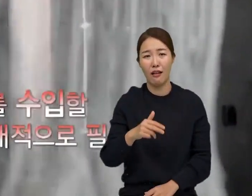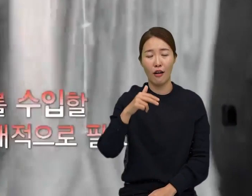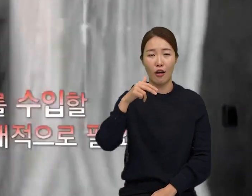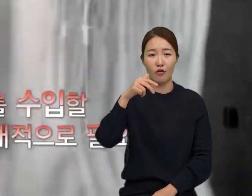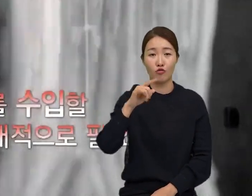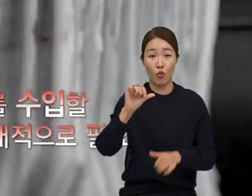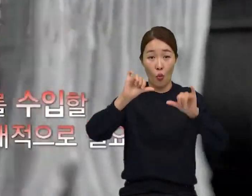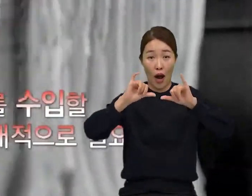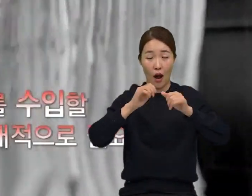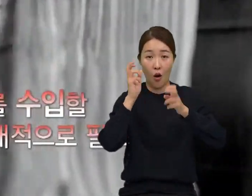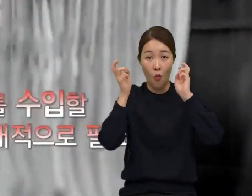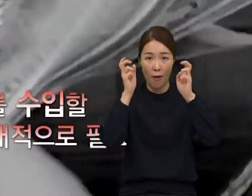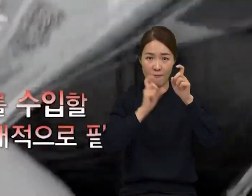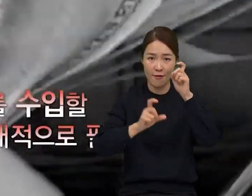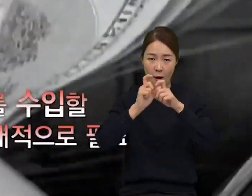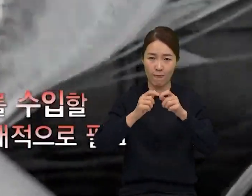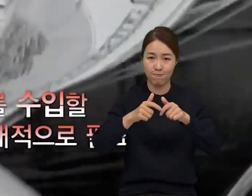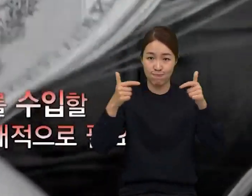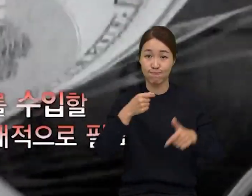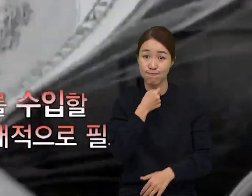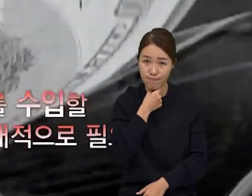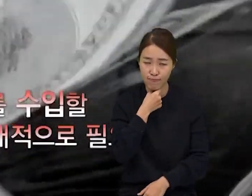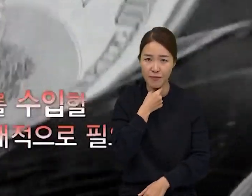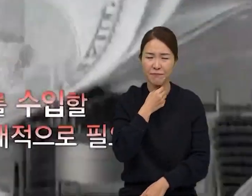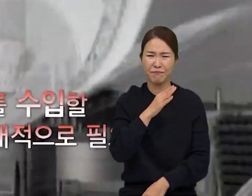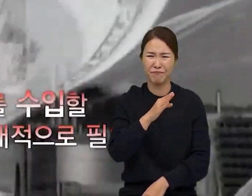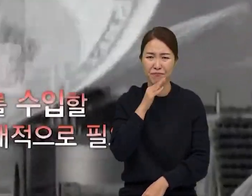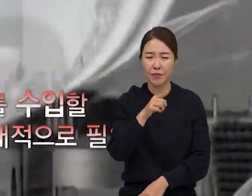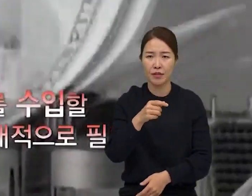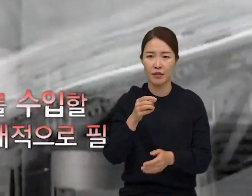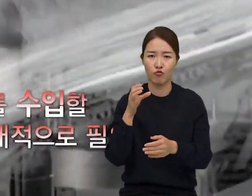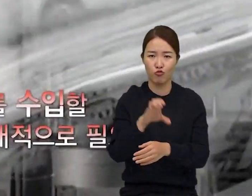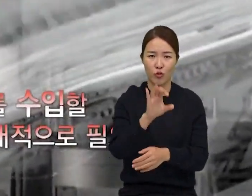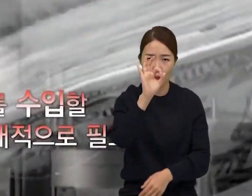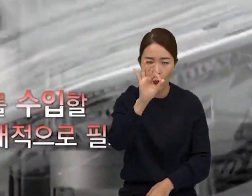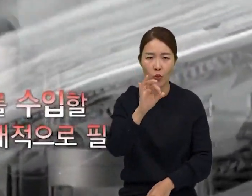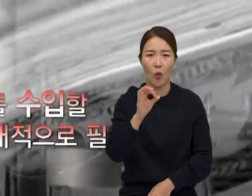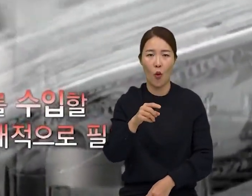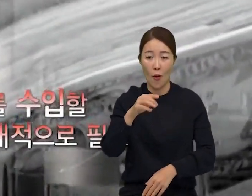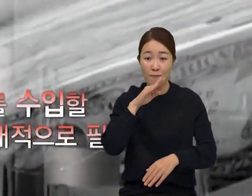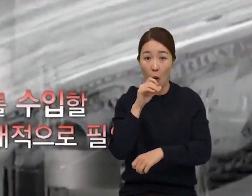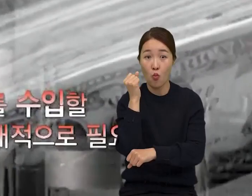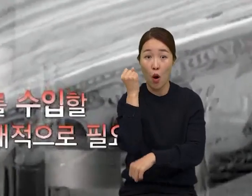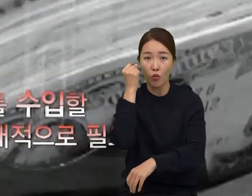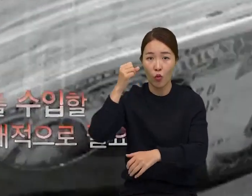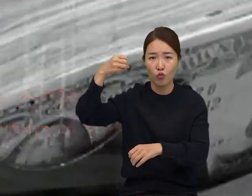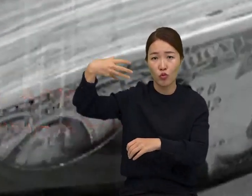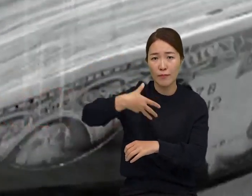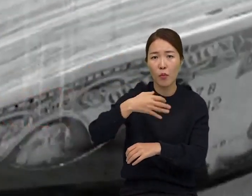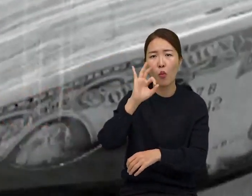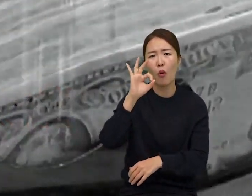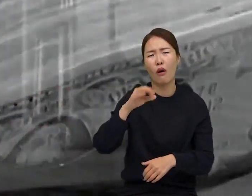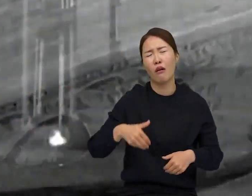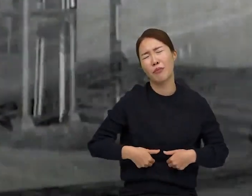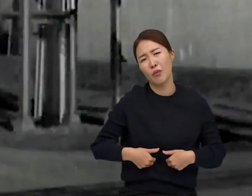중화학 공업을 더 건설하려면 자본재와 원료를 수입할 외화가 절대적으로 필요했다.